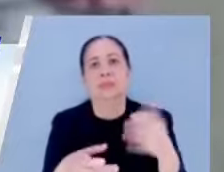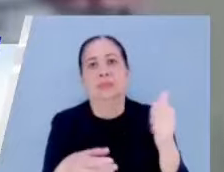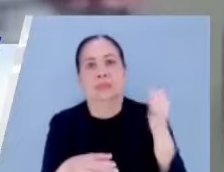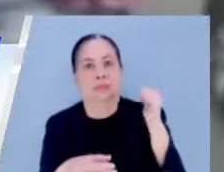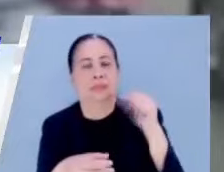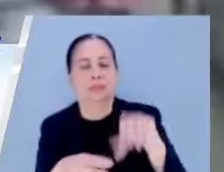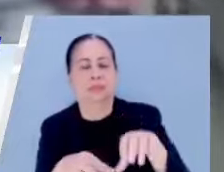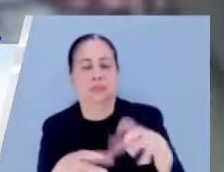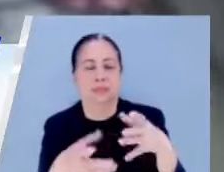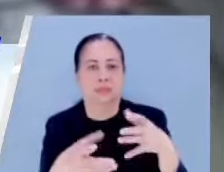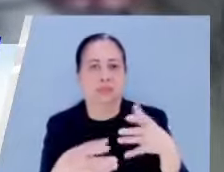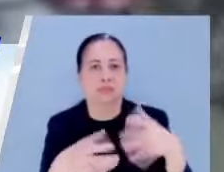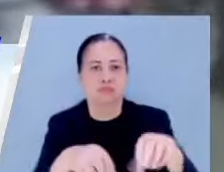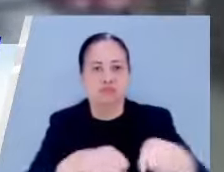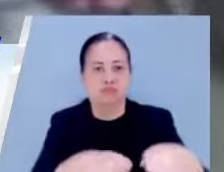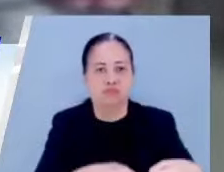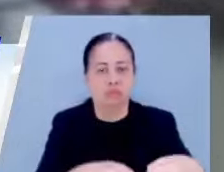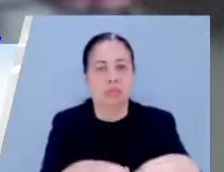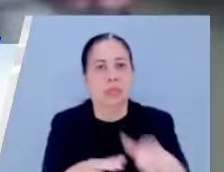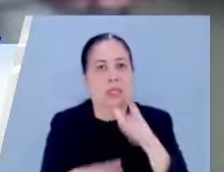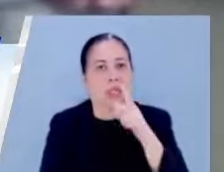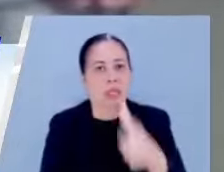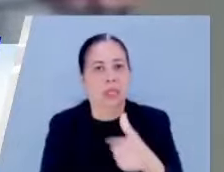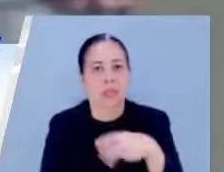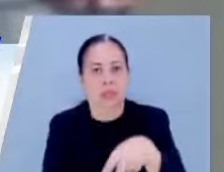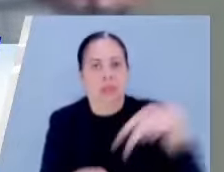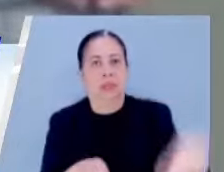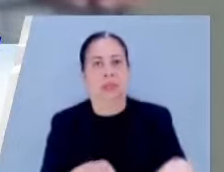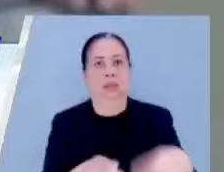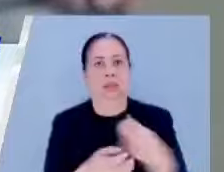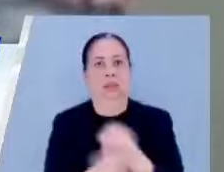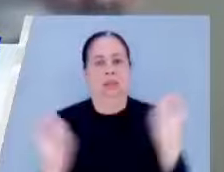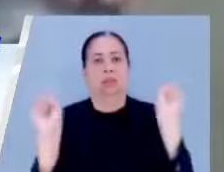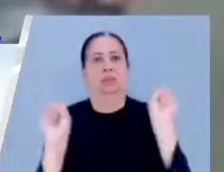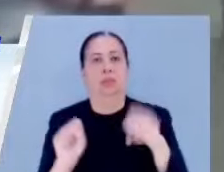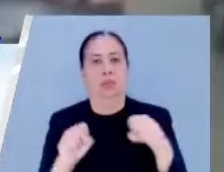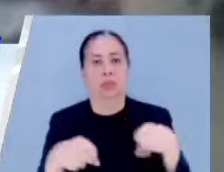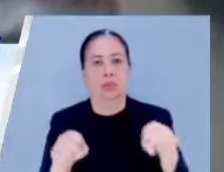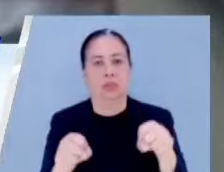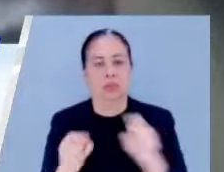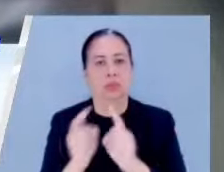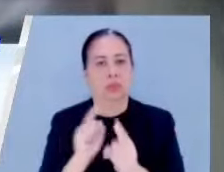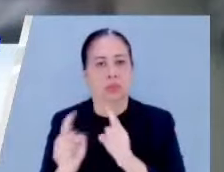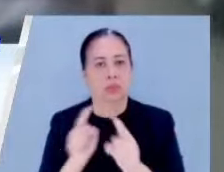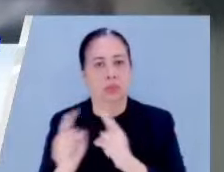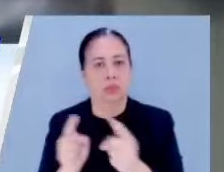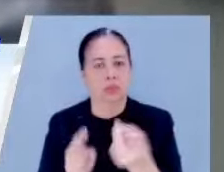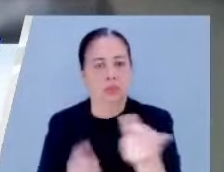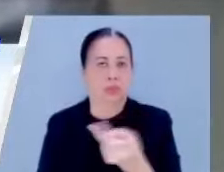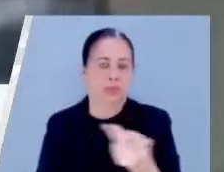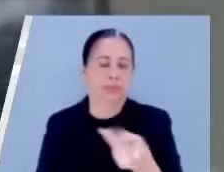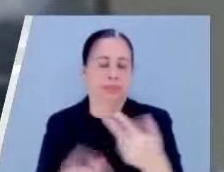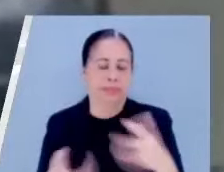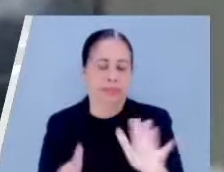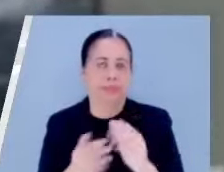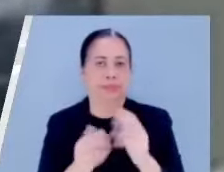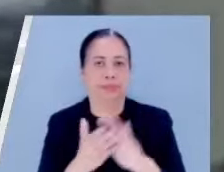motorsiklo. Maswerte namang nakababa at nakaligtas ang rider. Nagkausap na raw ang magkabilang panic.